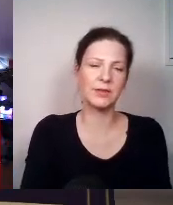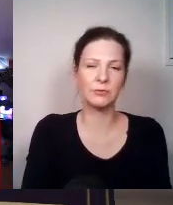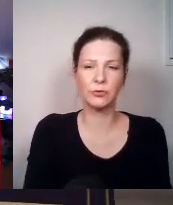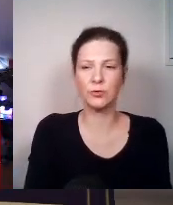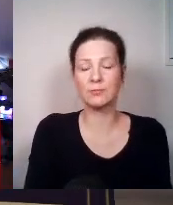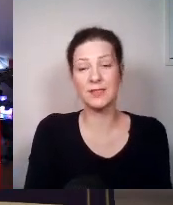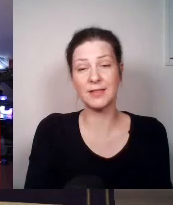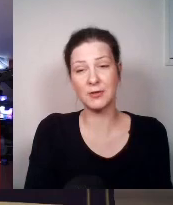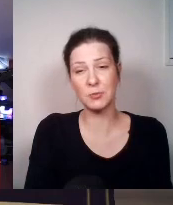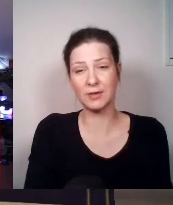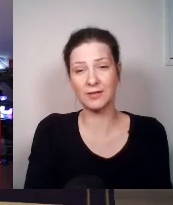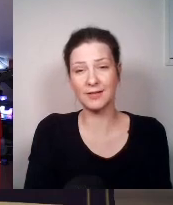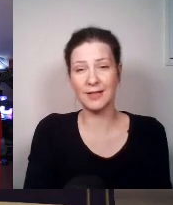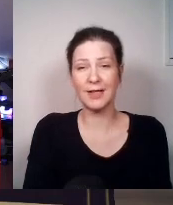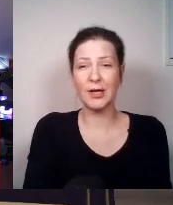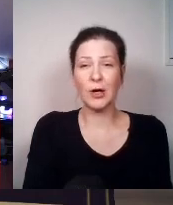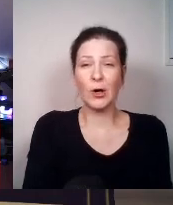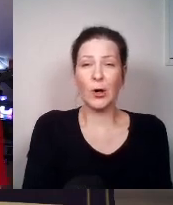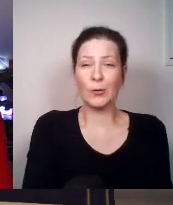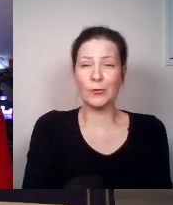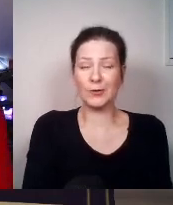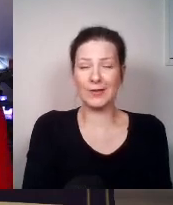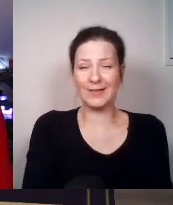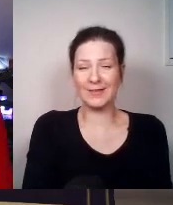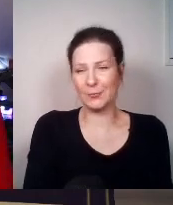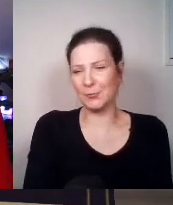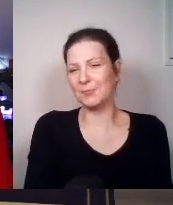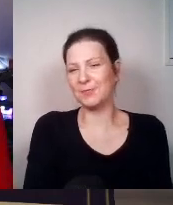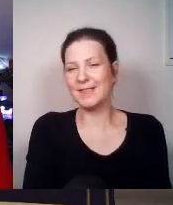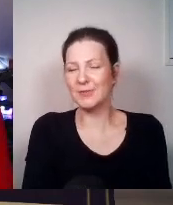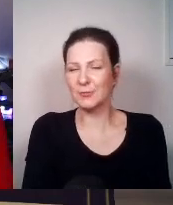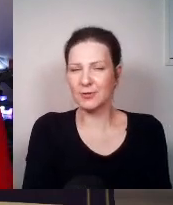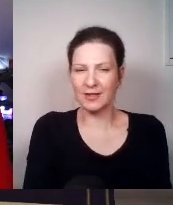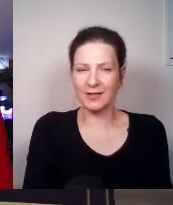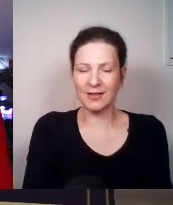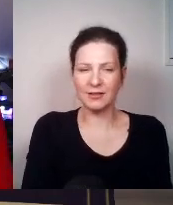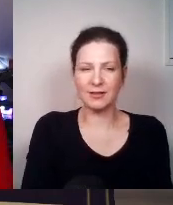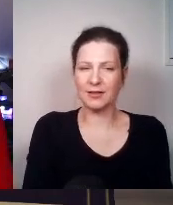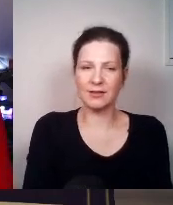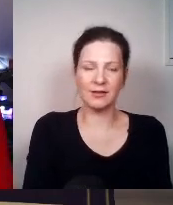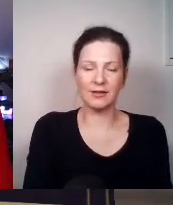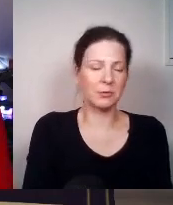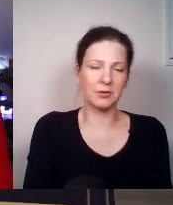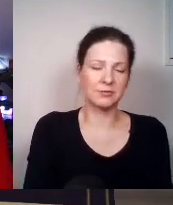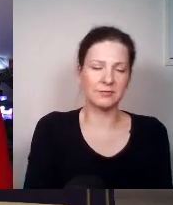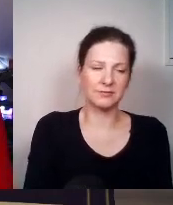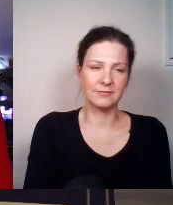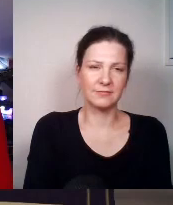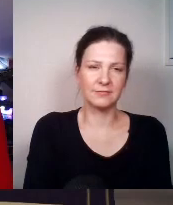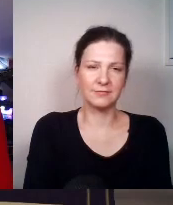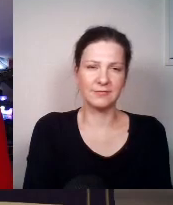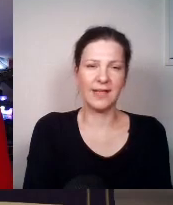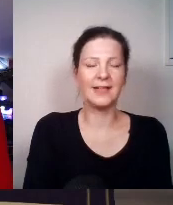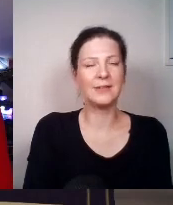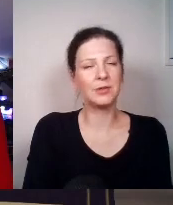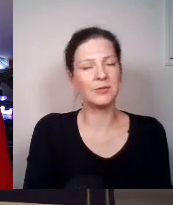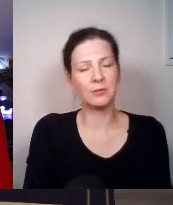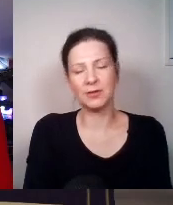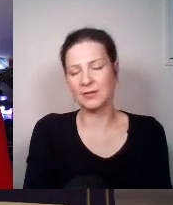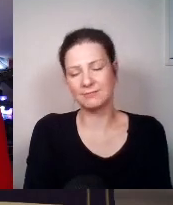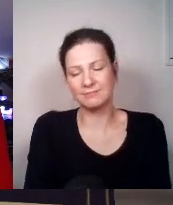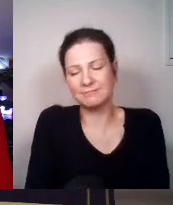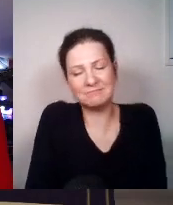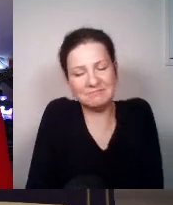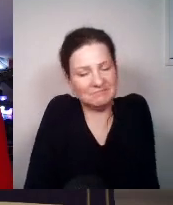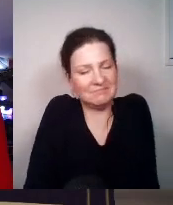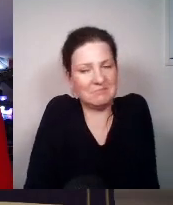Stimmung bei den Revolutionären ein bisschen angespannt ist. Und so, das ist so der Hintergedanke, aber eigentlich bin ich